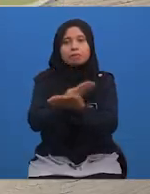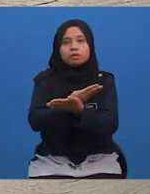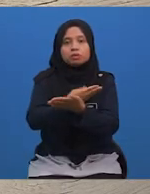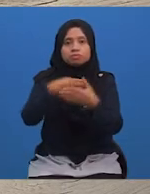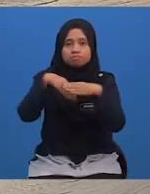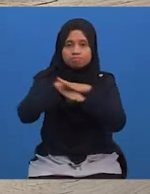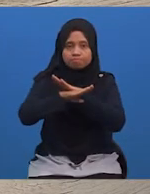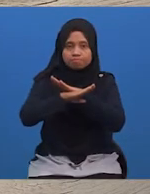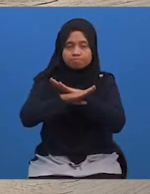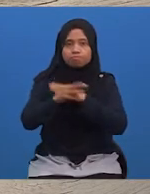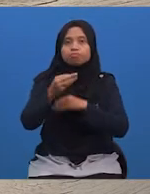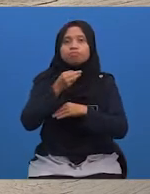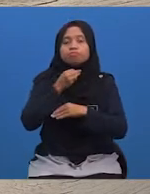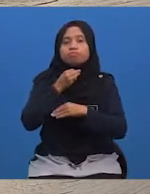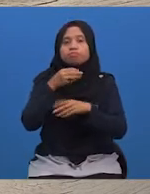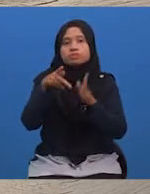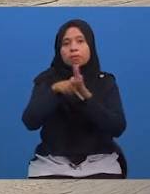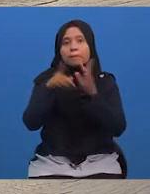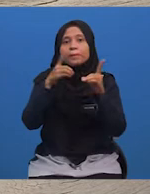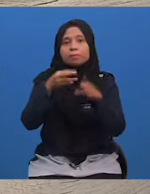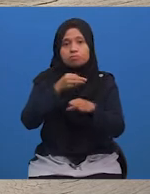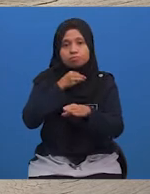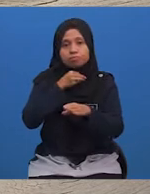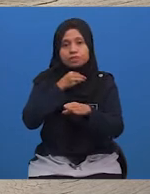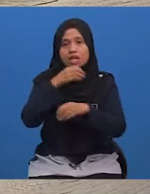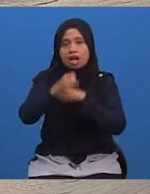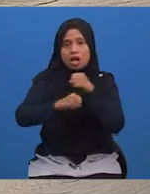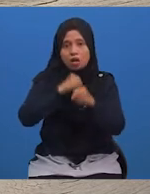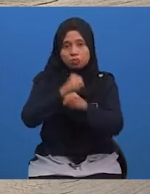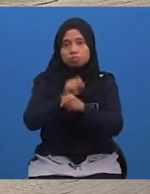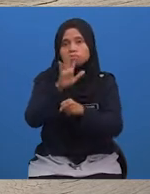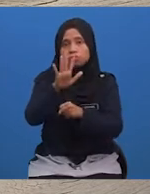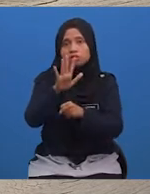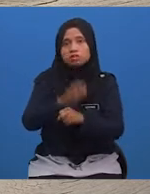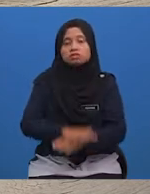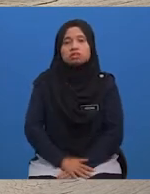dalam mata pelajaran pendidikan moral tahun 5.